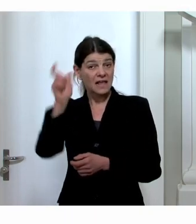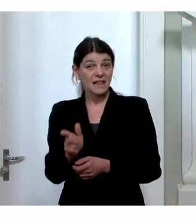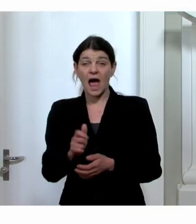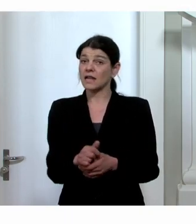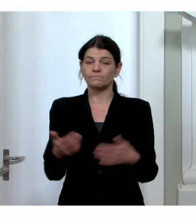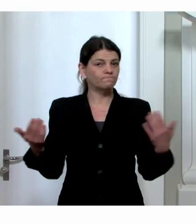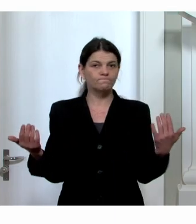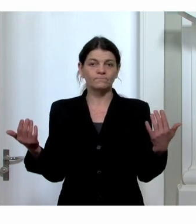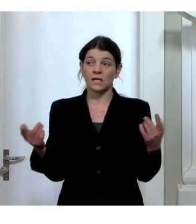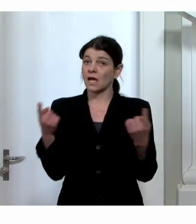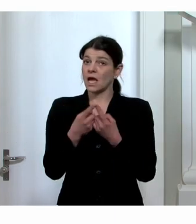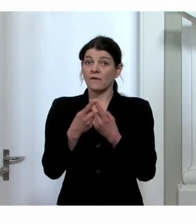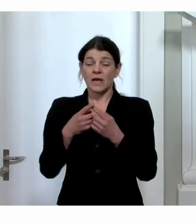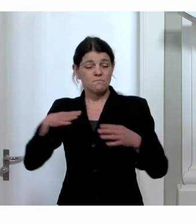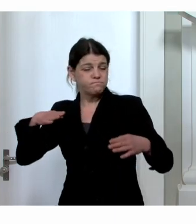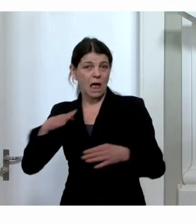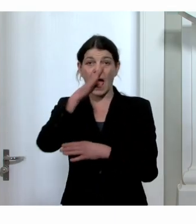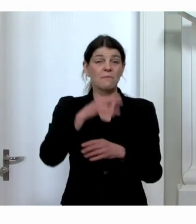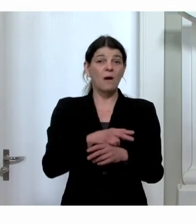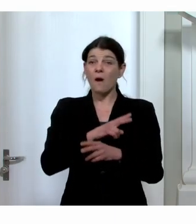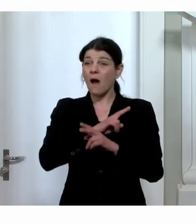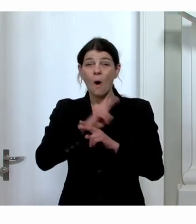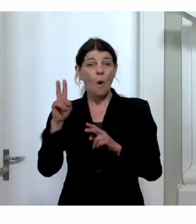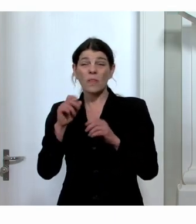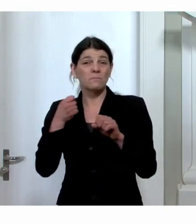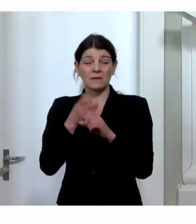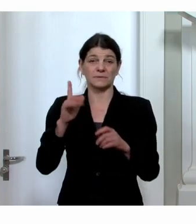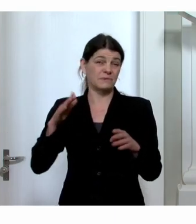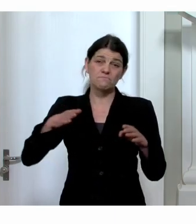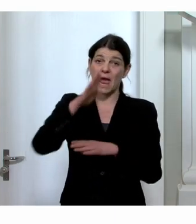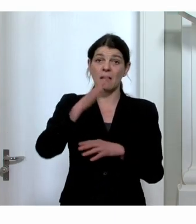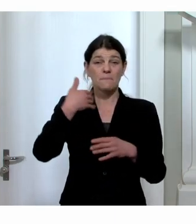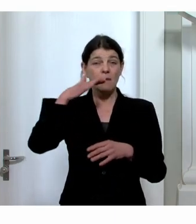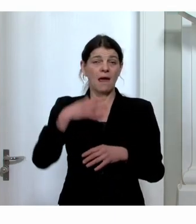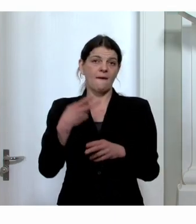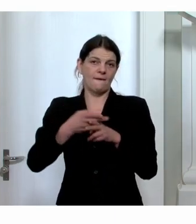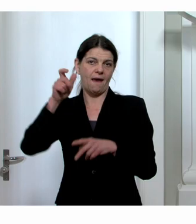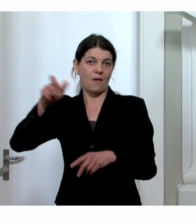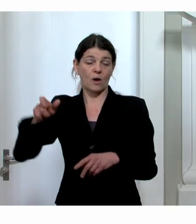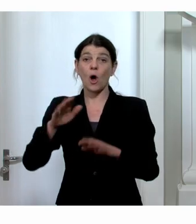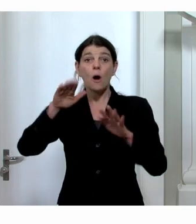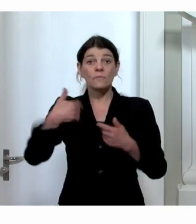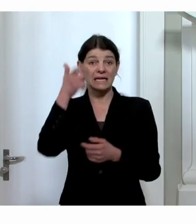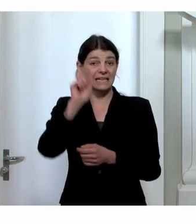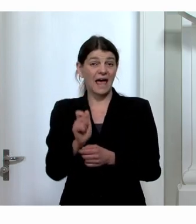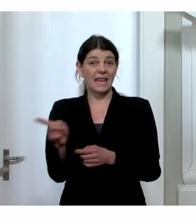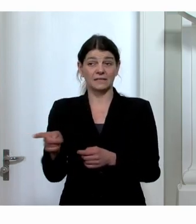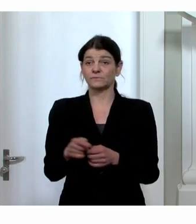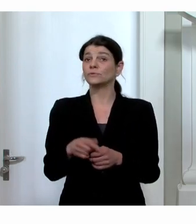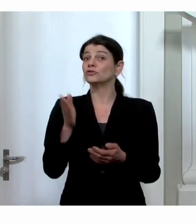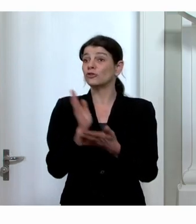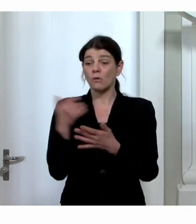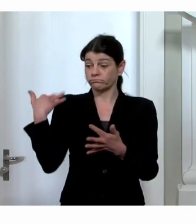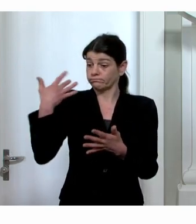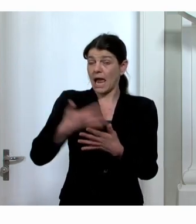praktisch ungebremsten Anstieg der Erkrankten, obwohl Italien schon seit einigen